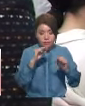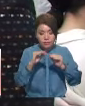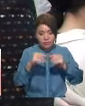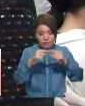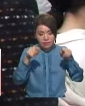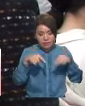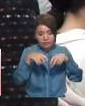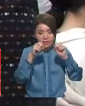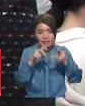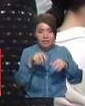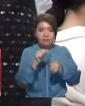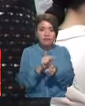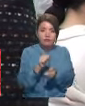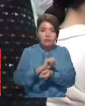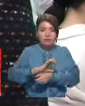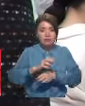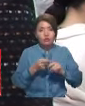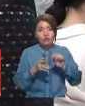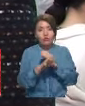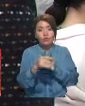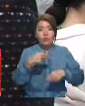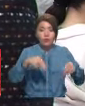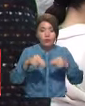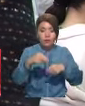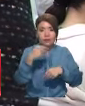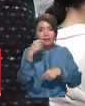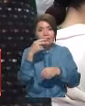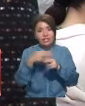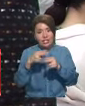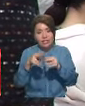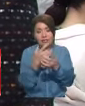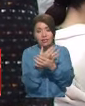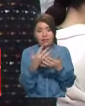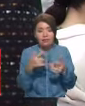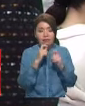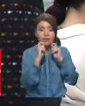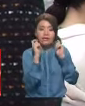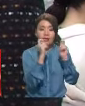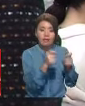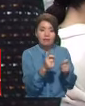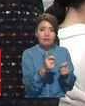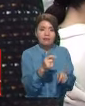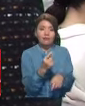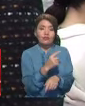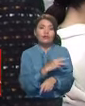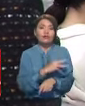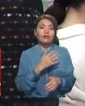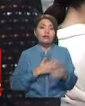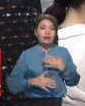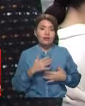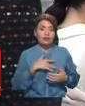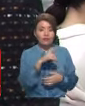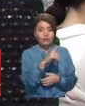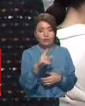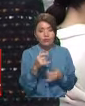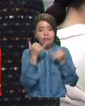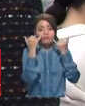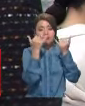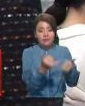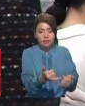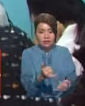сами распечатали их, купили по плитке шоколада и подарили минуту радости людям вот